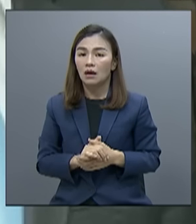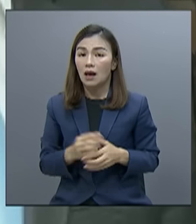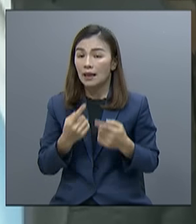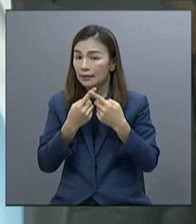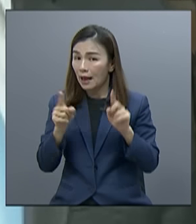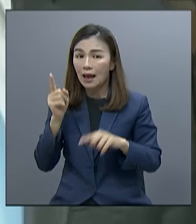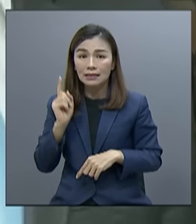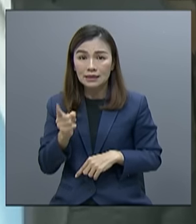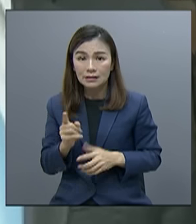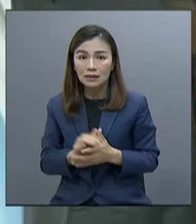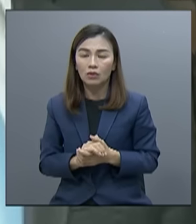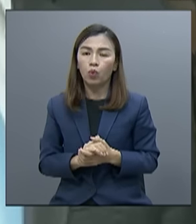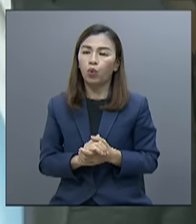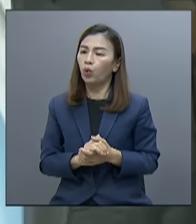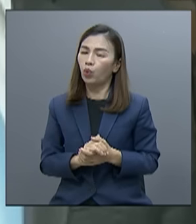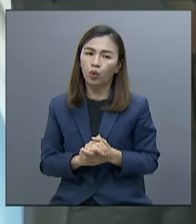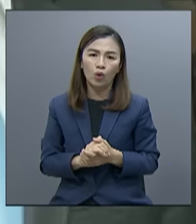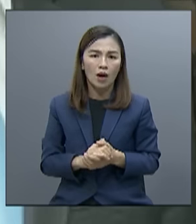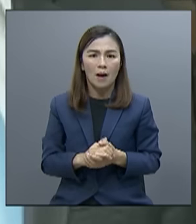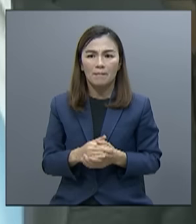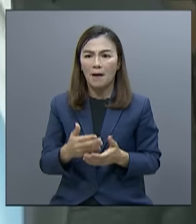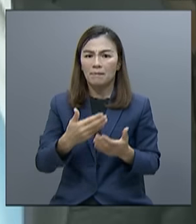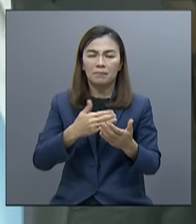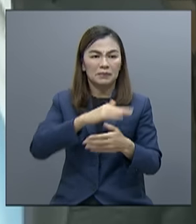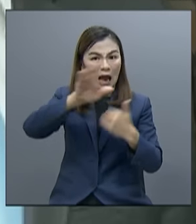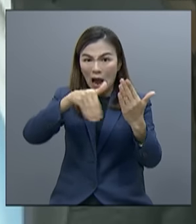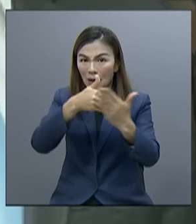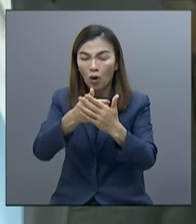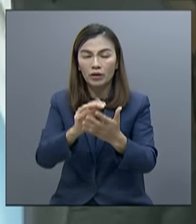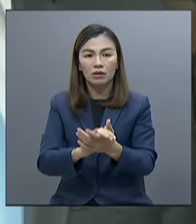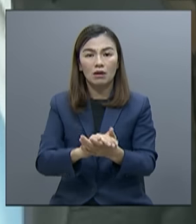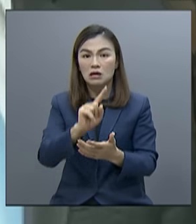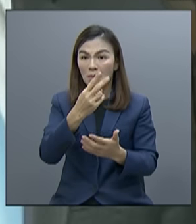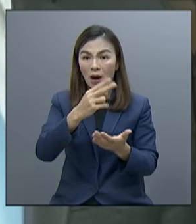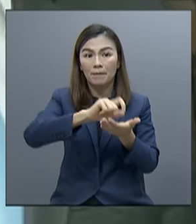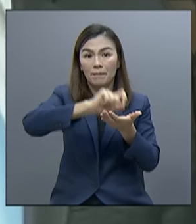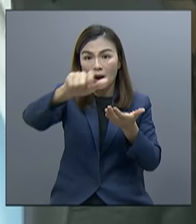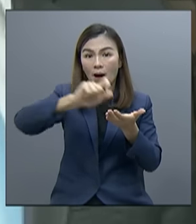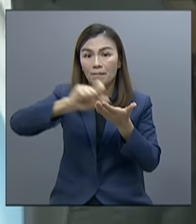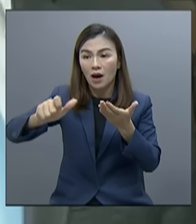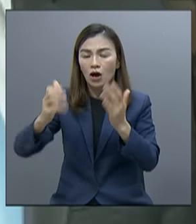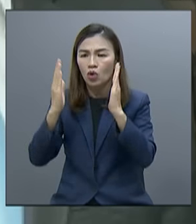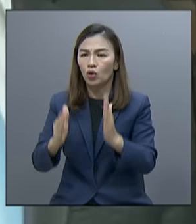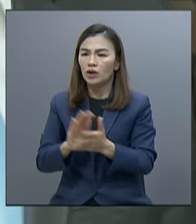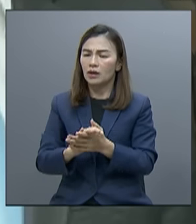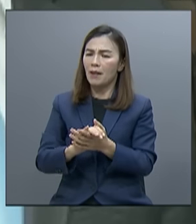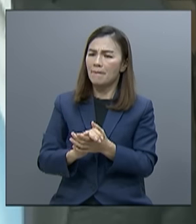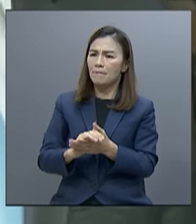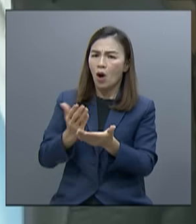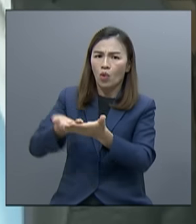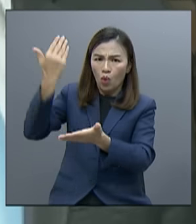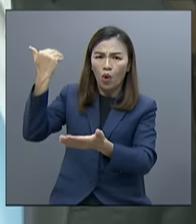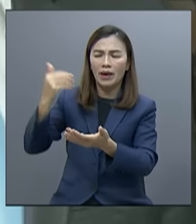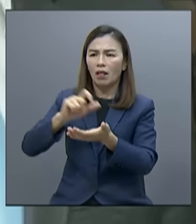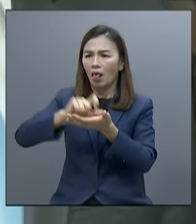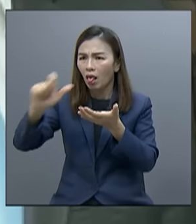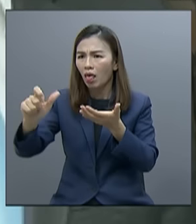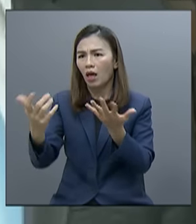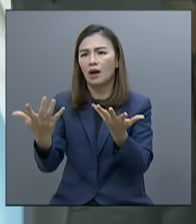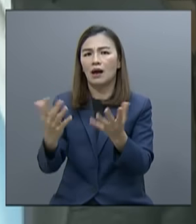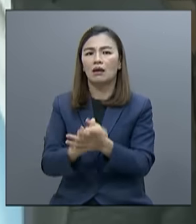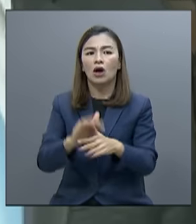ให้ในวงกว้างขวางมากขนาดนั้นนะครับคือไปให้กับคนซึ่งไม่ได้เดือดร้อนด้วยนะครับโดยมุ่งหวังว่าจะบอกว่าเป็นการก